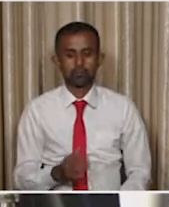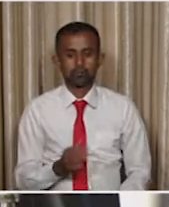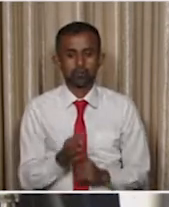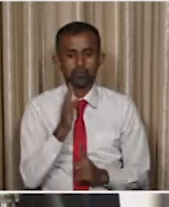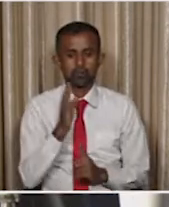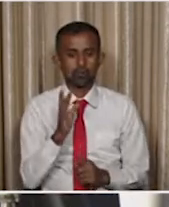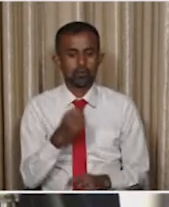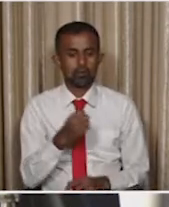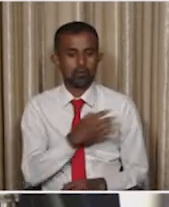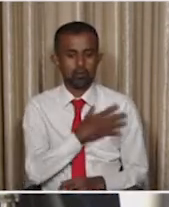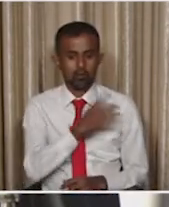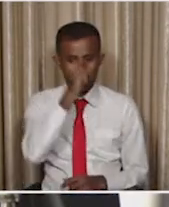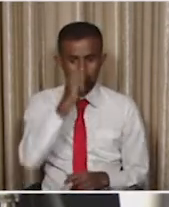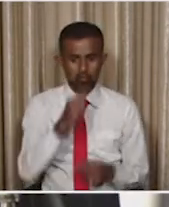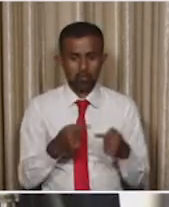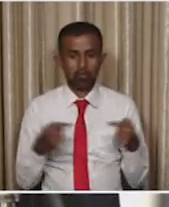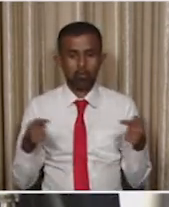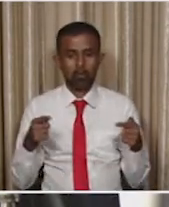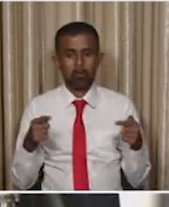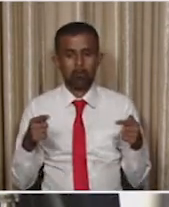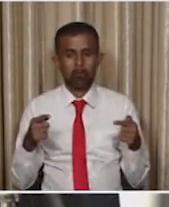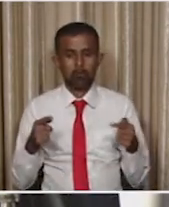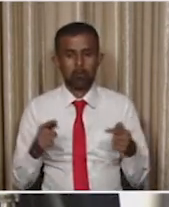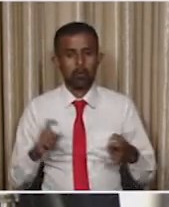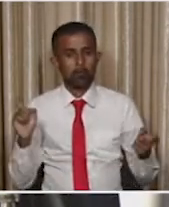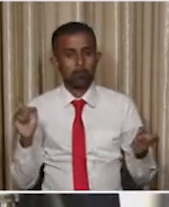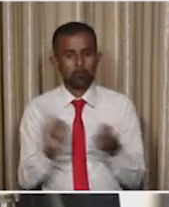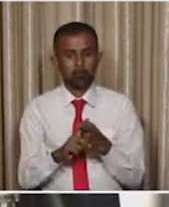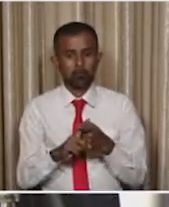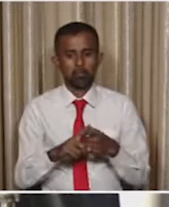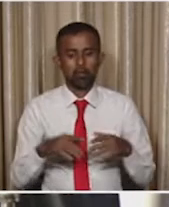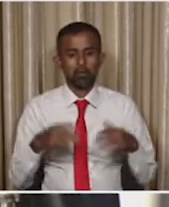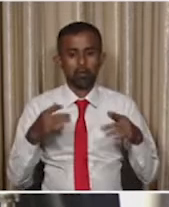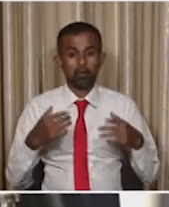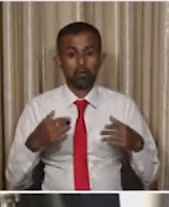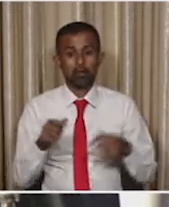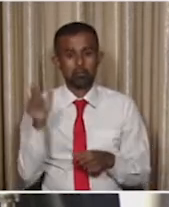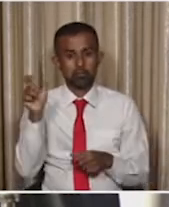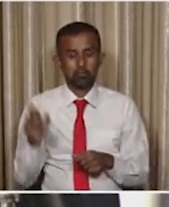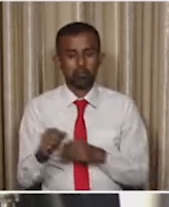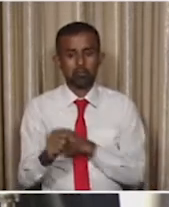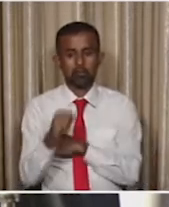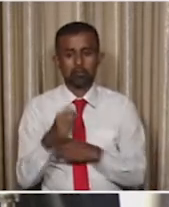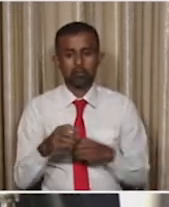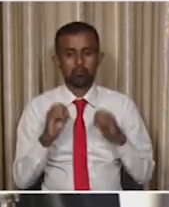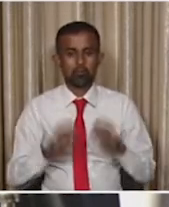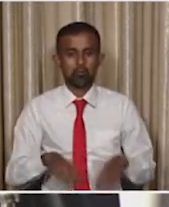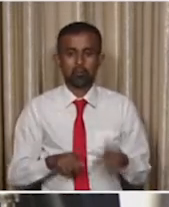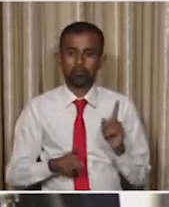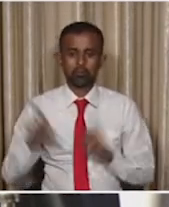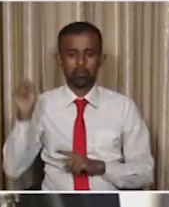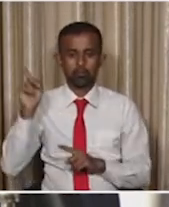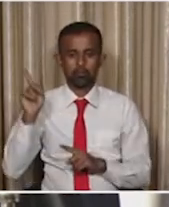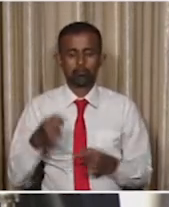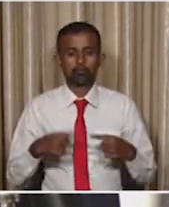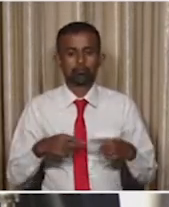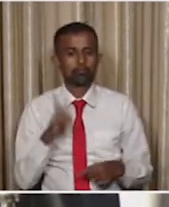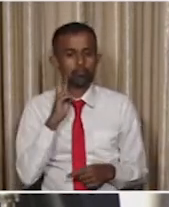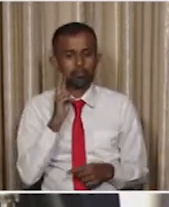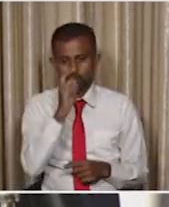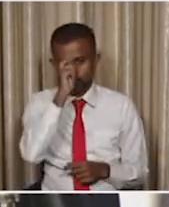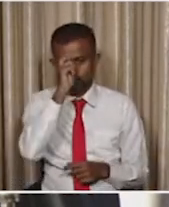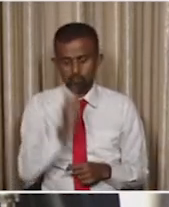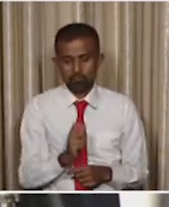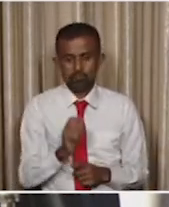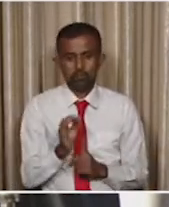எதிராகவும் போராடினார்கள் அதனுடைய விளைவாக அவர் அந்த பதவியை விட்டு வெளியேறினார் அதற்குப் பிற்பாடு ரணில் விக்ரமசிங்க அவர்கள் ஜனாதிபதியாக